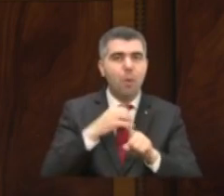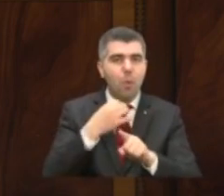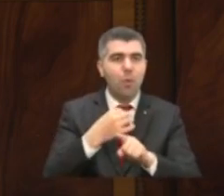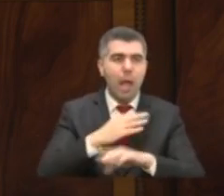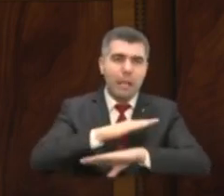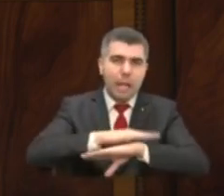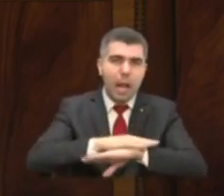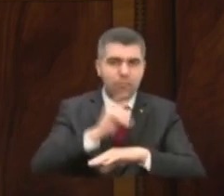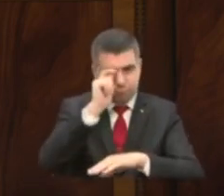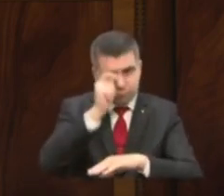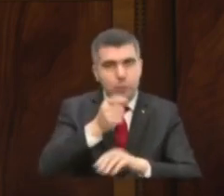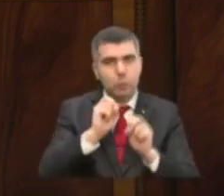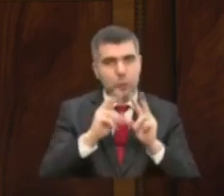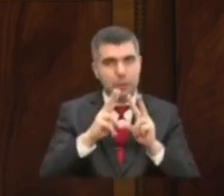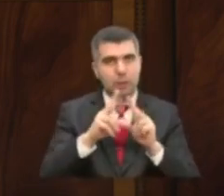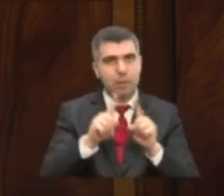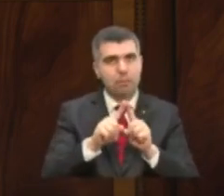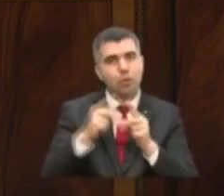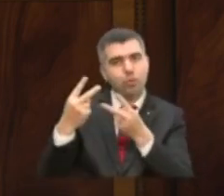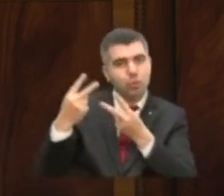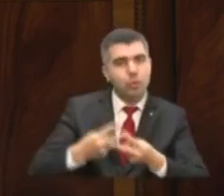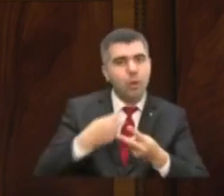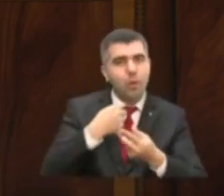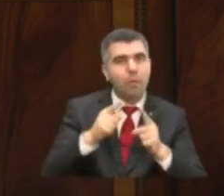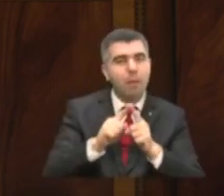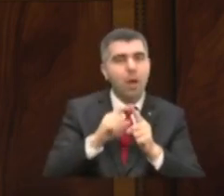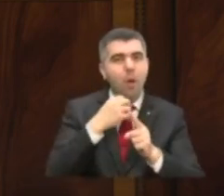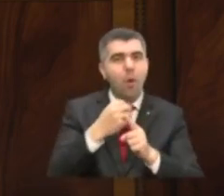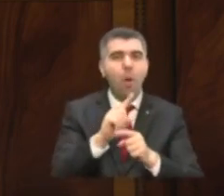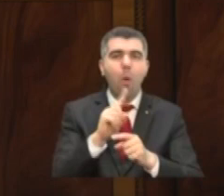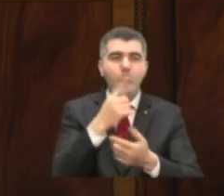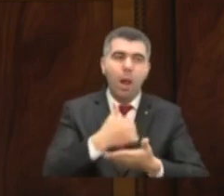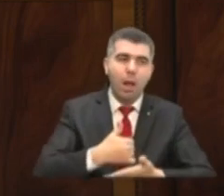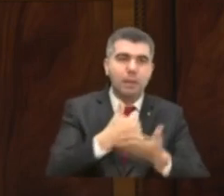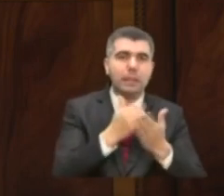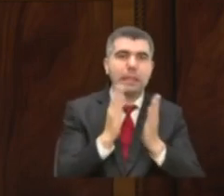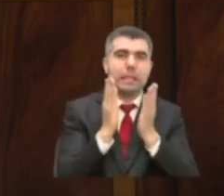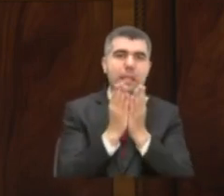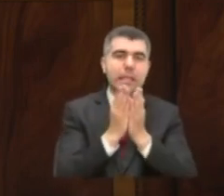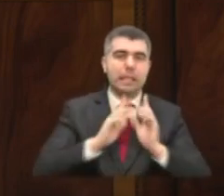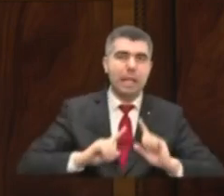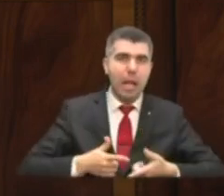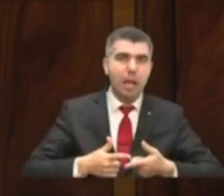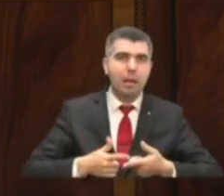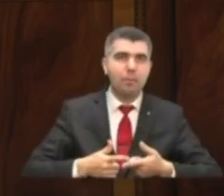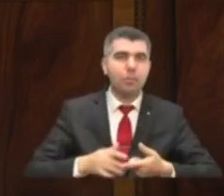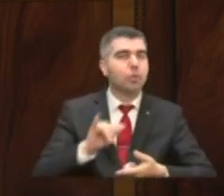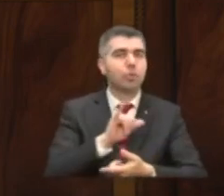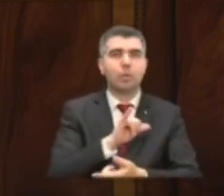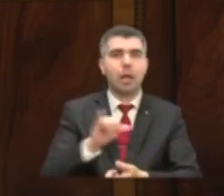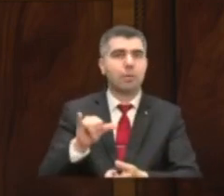اخر، ولكن ما تجيوش عافاكم السيد رئيس الحكومه تقول لنا بان الاولويه للتعليم، حيت هذا كيزيد